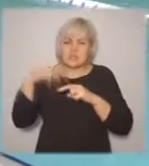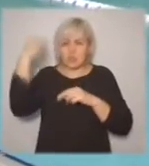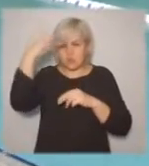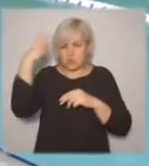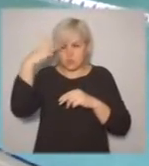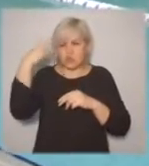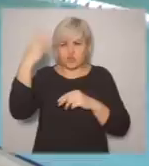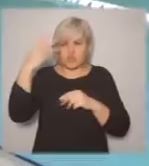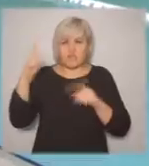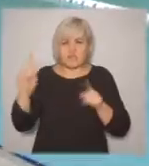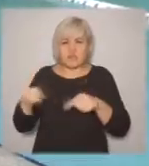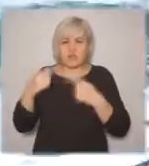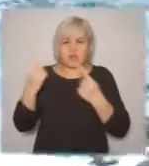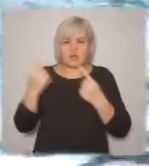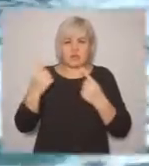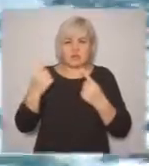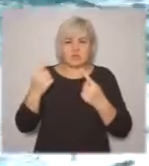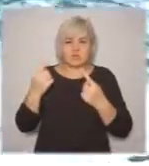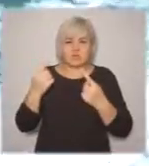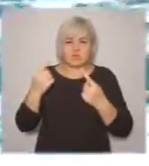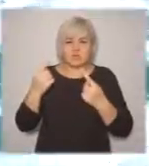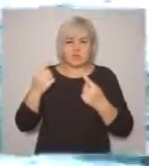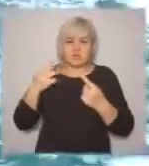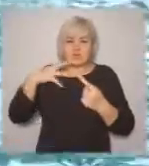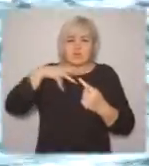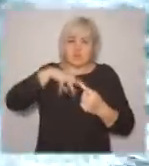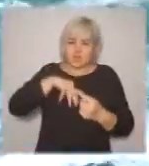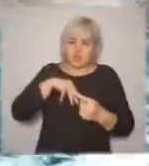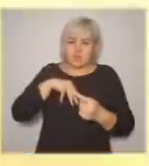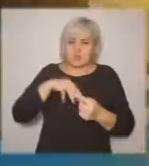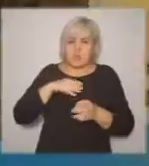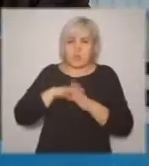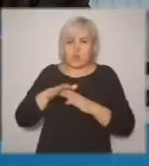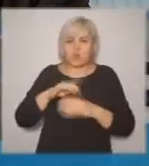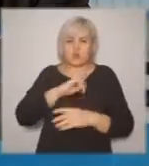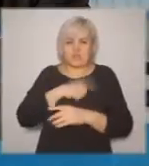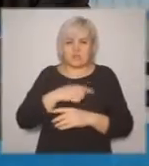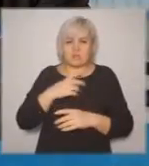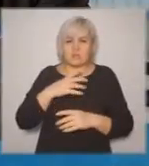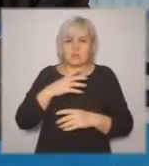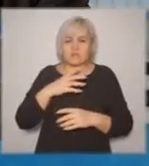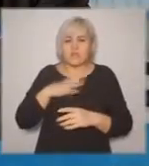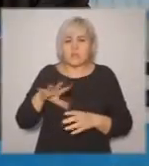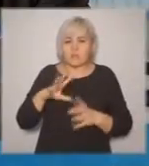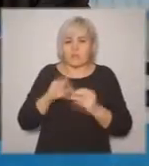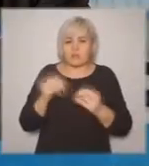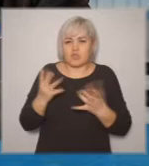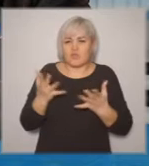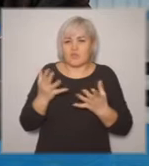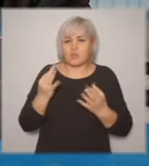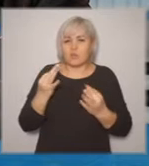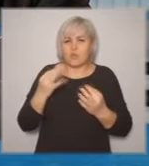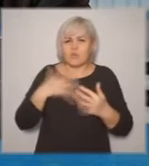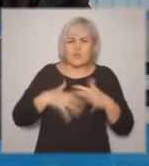эмоций никаких. Потому что, когда объявили результат, что я выиграл, что я чемпион, внутри